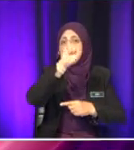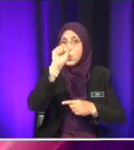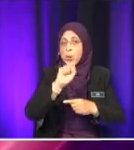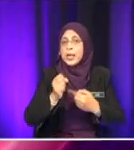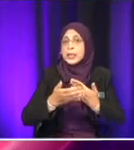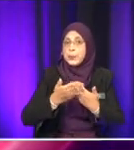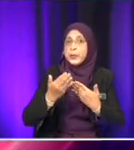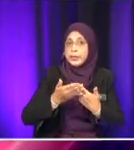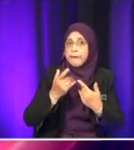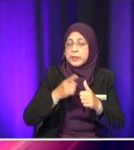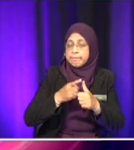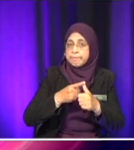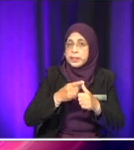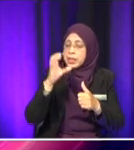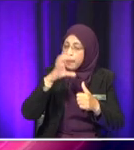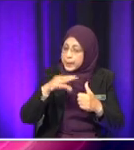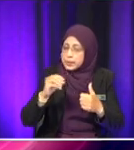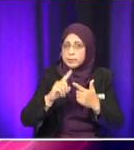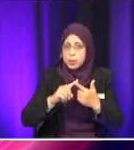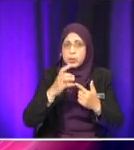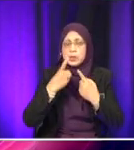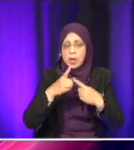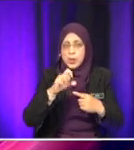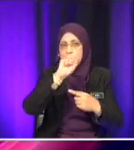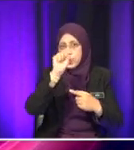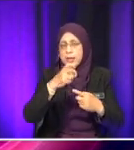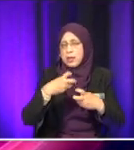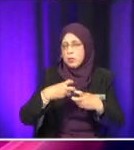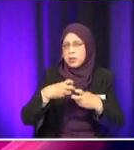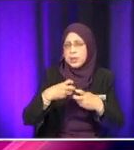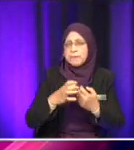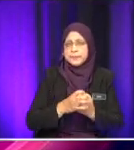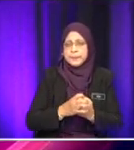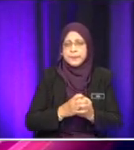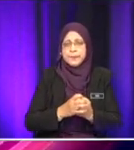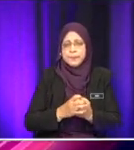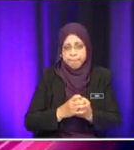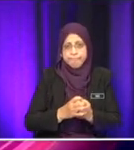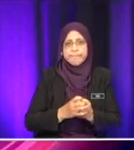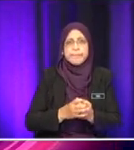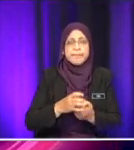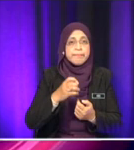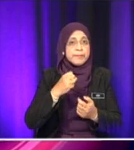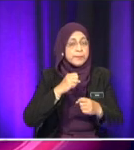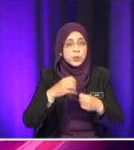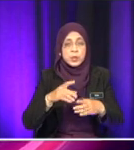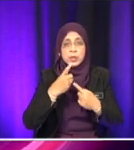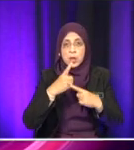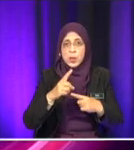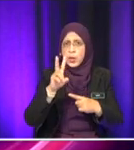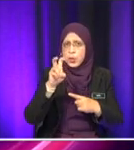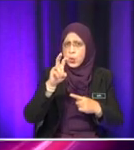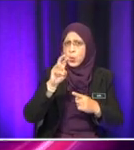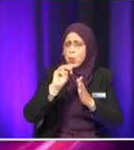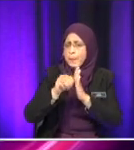saja Oke dan selebihnya Oke kita dari 40 menit kita habiskan untuk salah satu sampai soal 40 20 mili yang terakhir